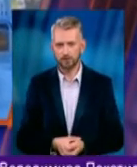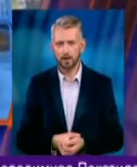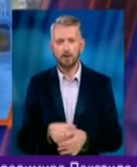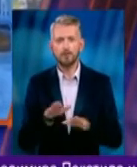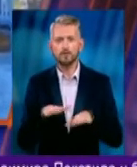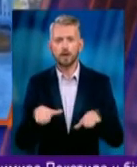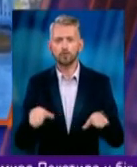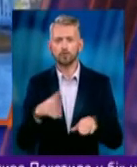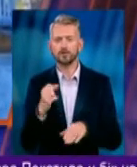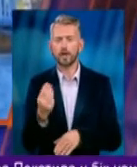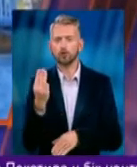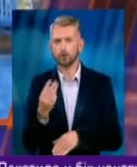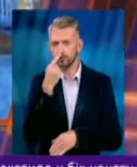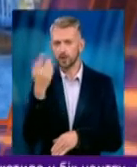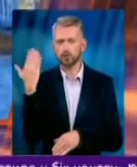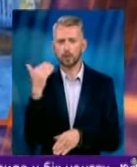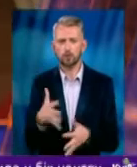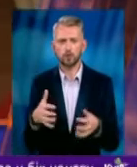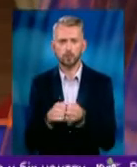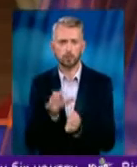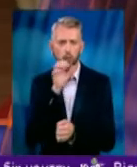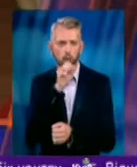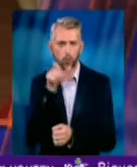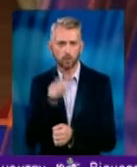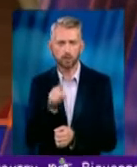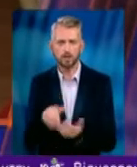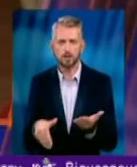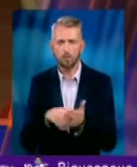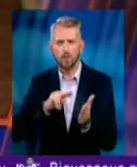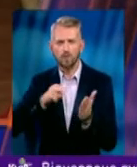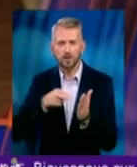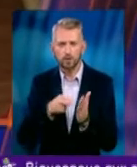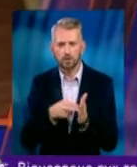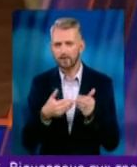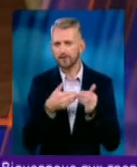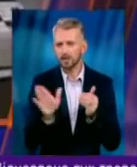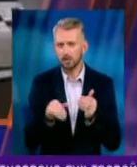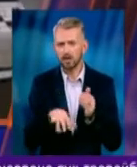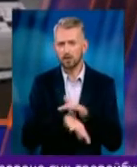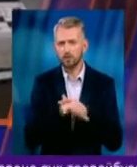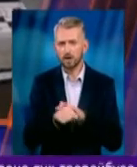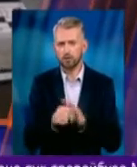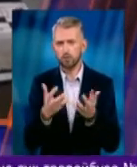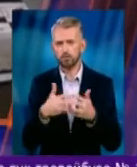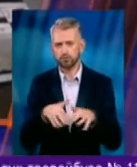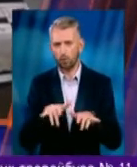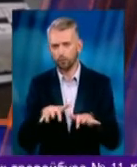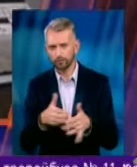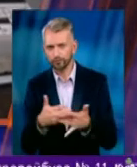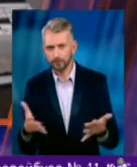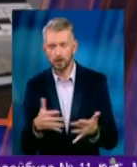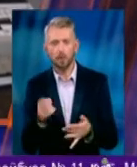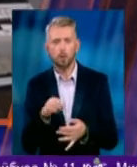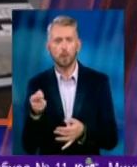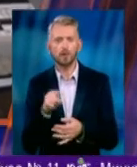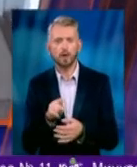дитячому садку на Троєщині нещодавно затримали злодія. Чоловік за допомогою викрутки відкрив двері і вкрав побутову техніку. Тож про те, чи